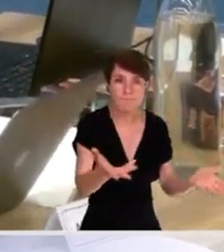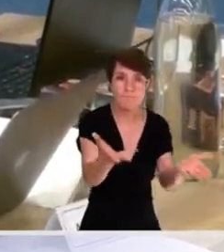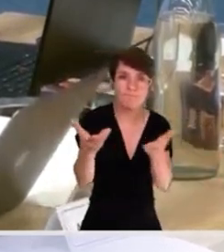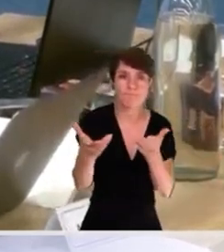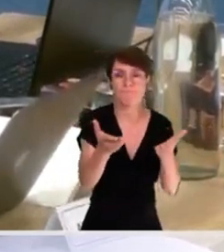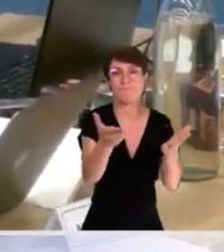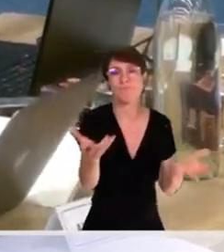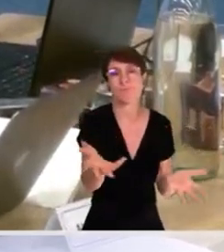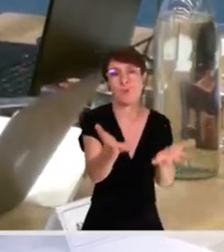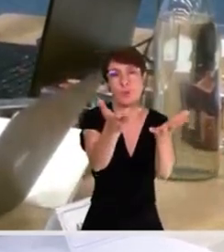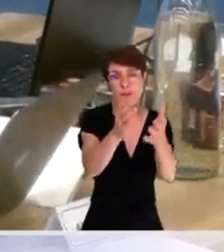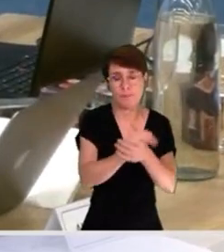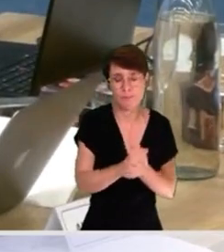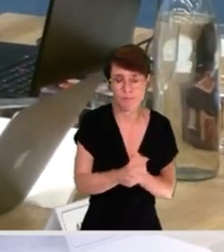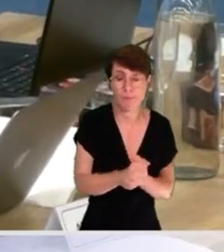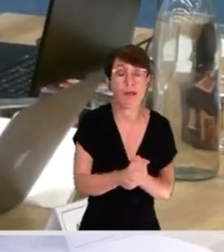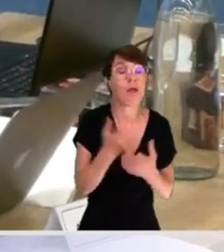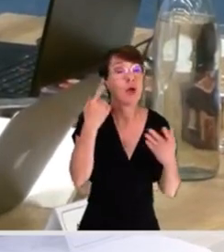schéma,